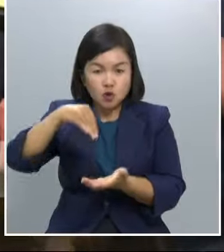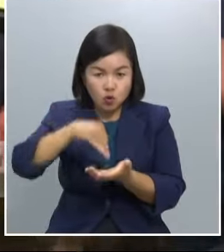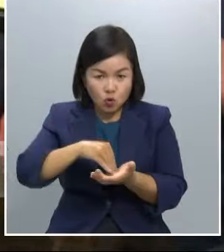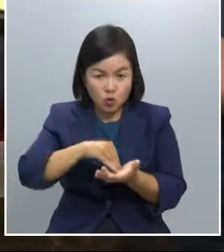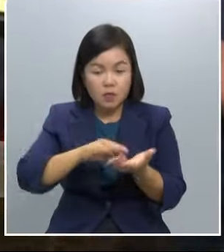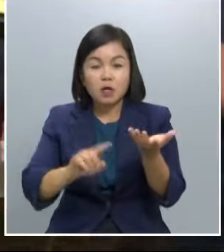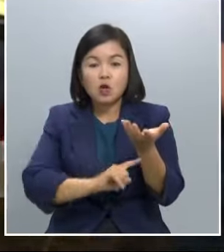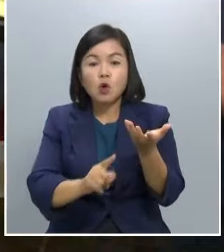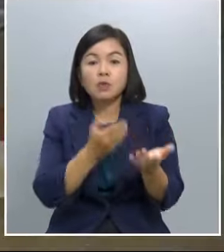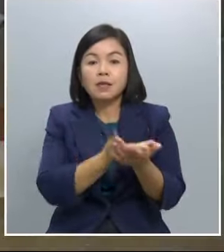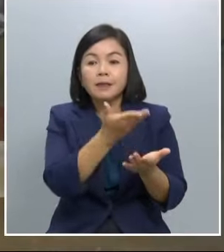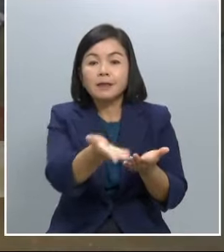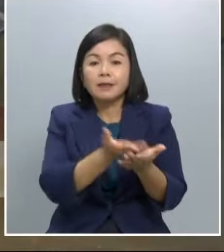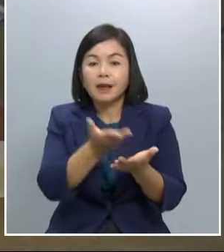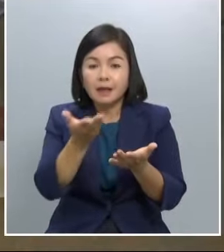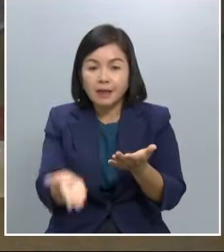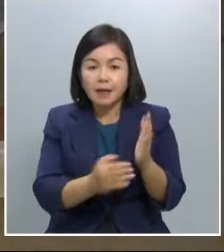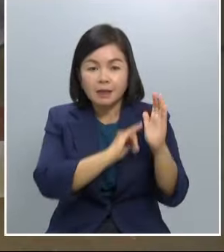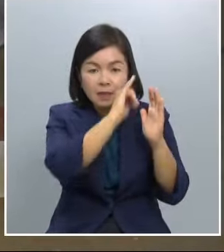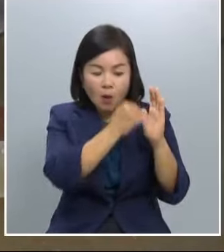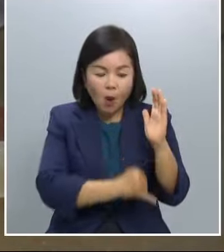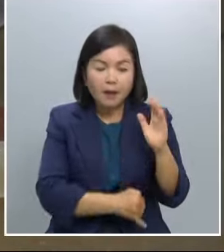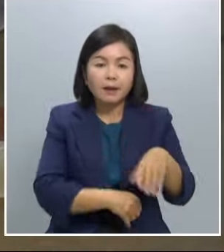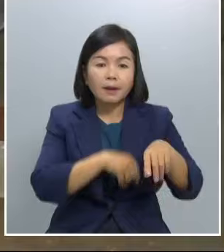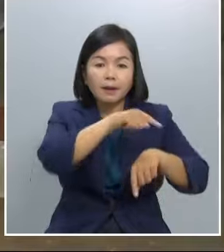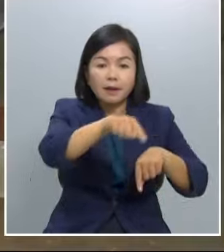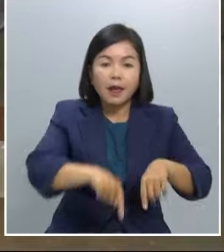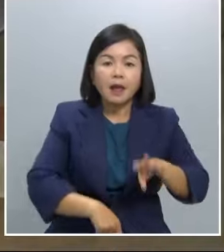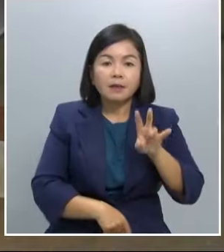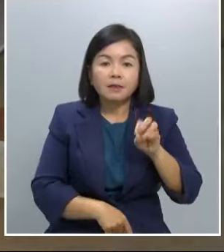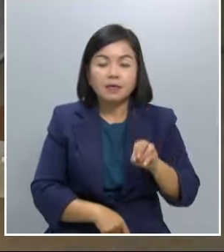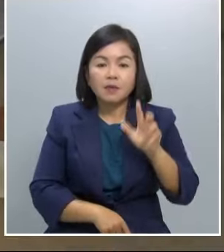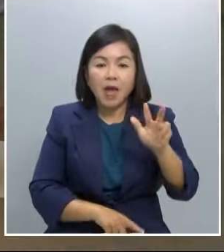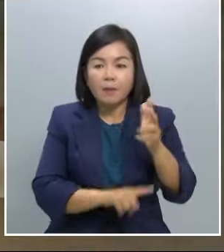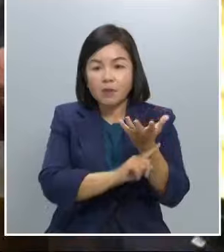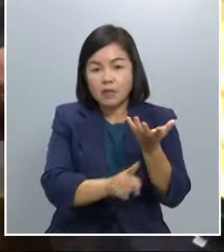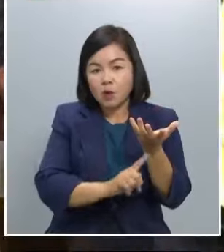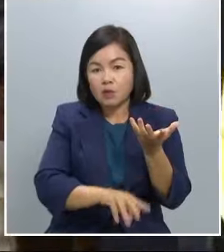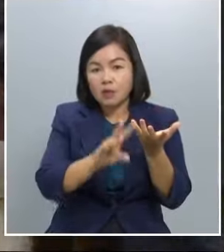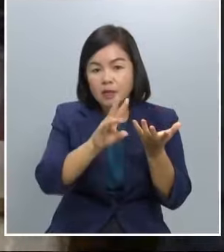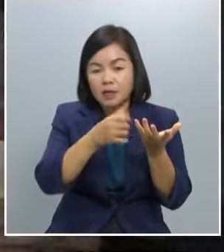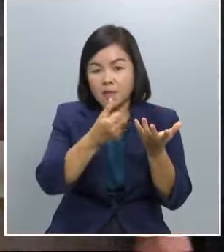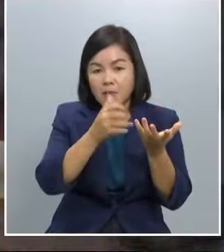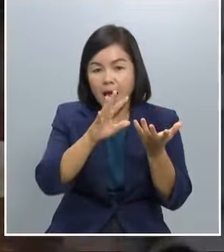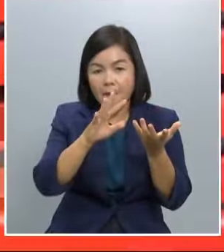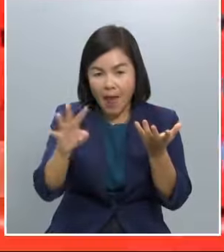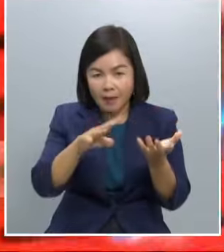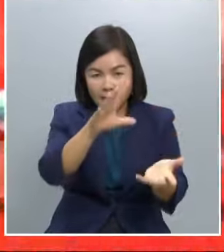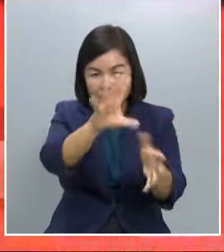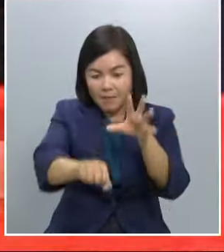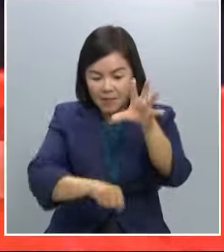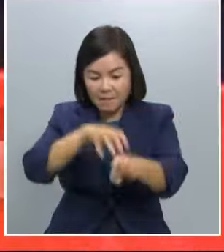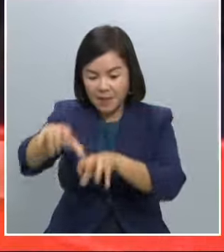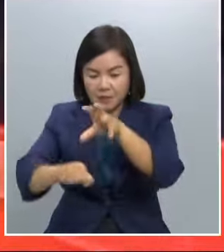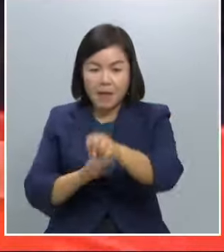ที่ระบาด 73จุดการันตีซื้อกิโลกรัมละ 15บาทรวบรวมปลาหมอคลังดำที่รับ